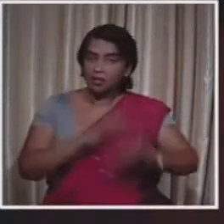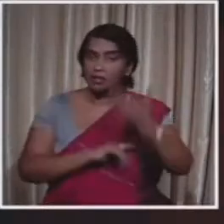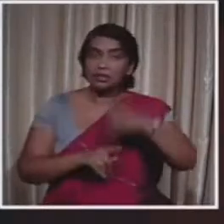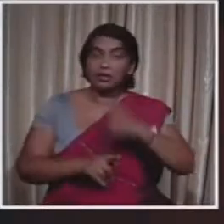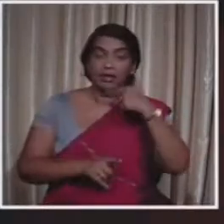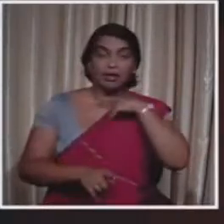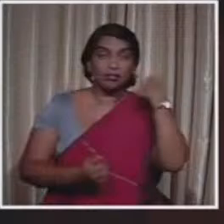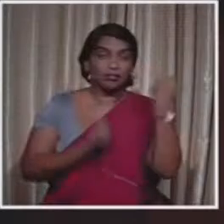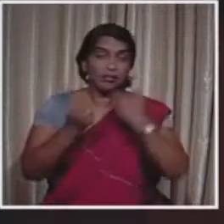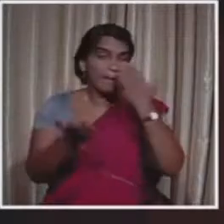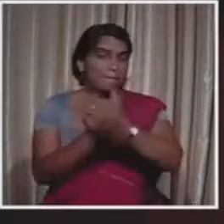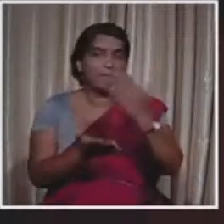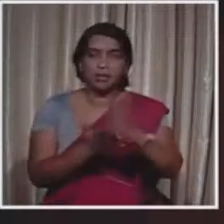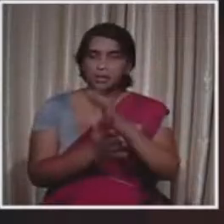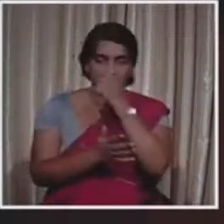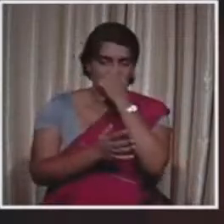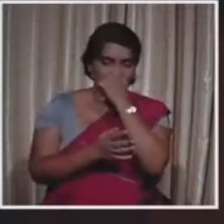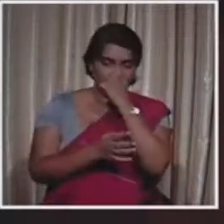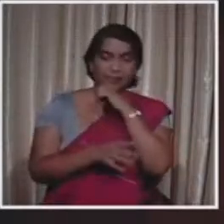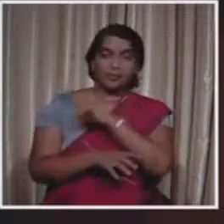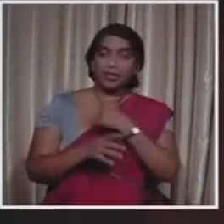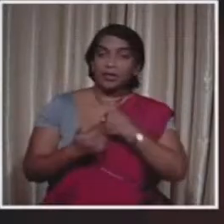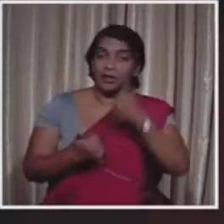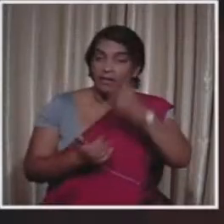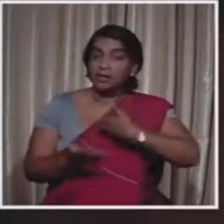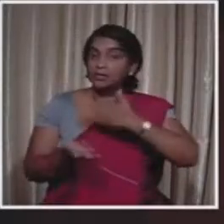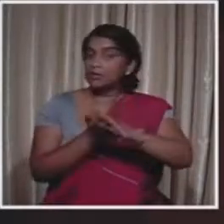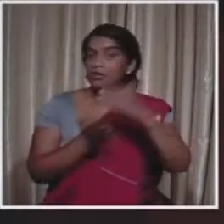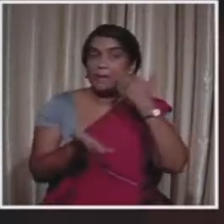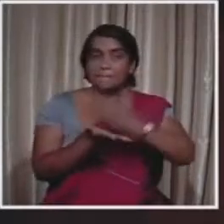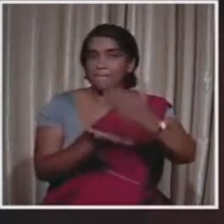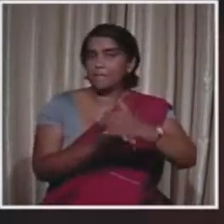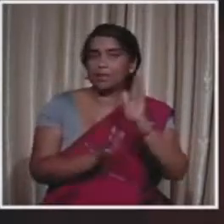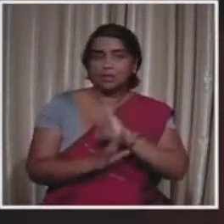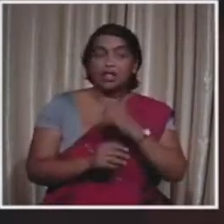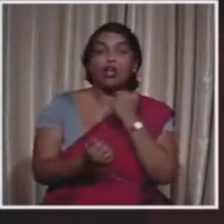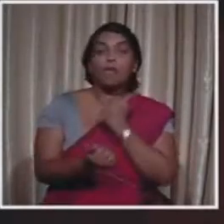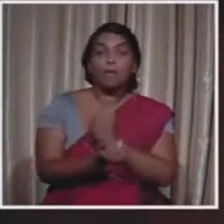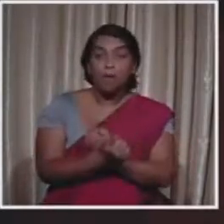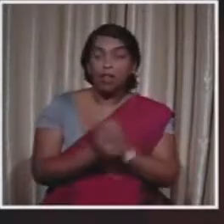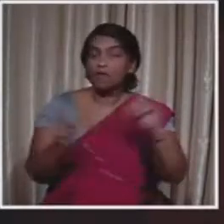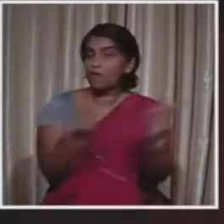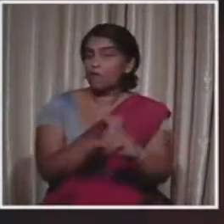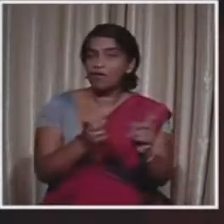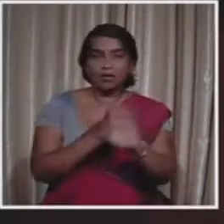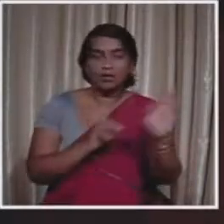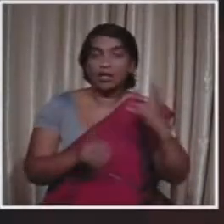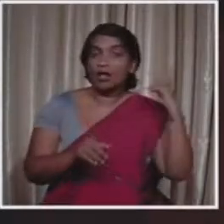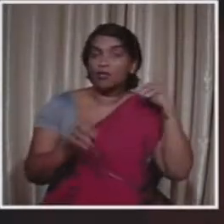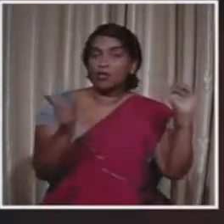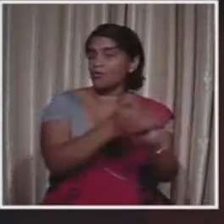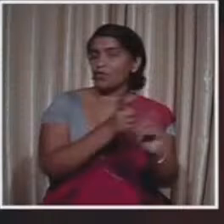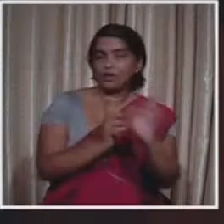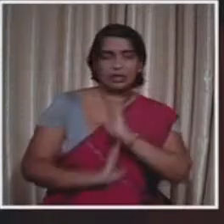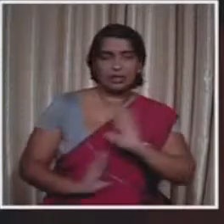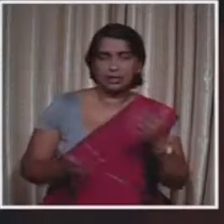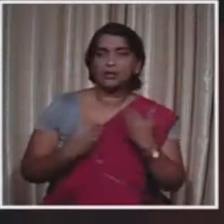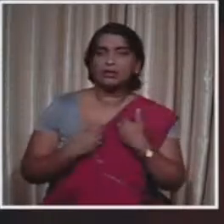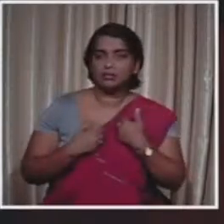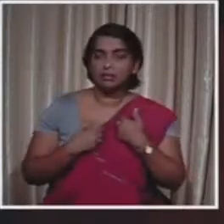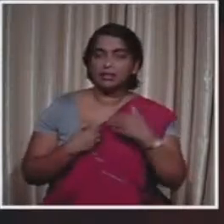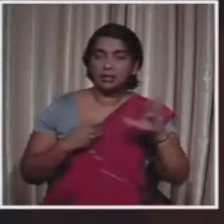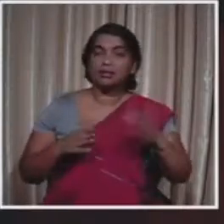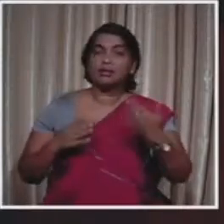ගිලන් රථ වලට බාධාක් කරෙත් නැහැ අපි අත්‍යවශ්‍ය සේවා වලට බාධාක් කරෙත් නැහැ පොලිසියත් එක්ක ගහගන්න ගියෙත් නැහැ යුද හමුදාවත් එක්ක ගහගන්න ගියෙත් නැහැ එනිසා